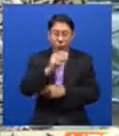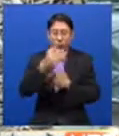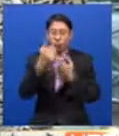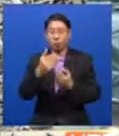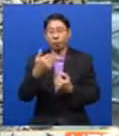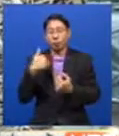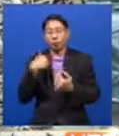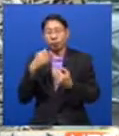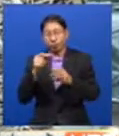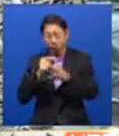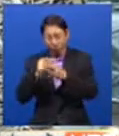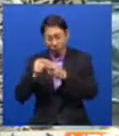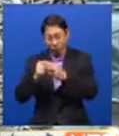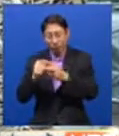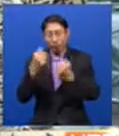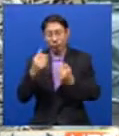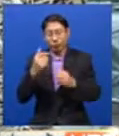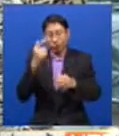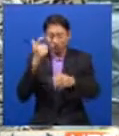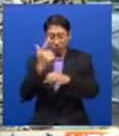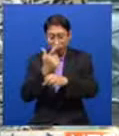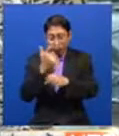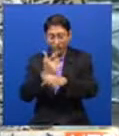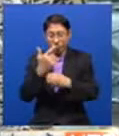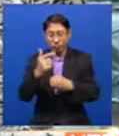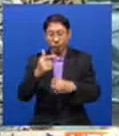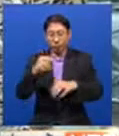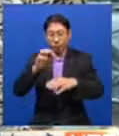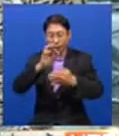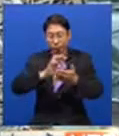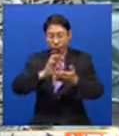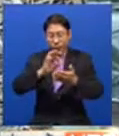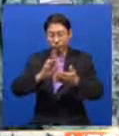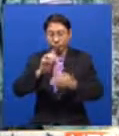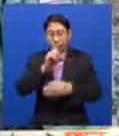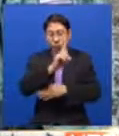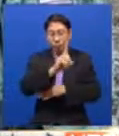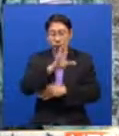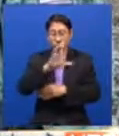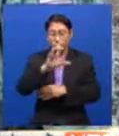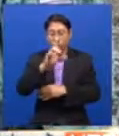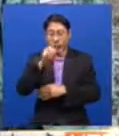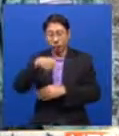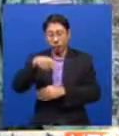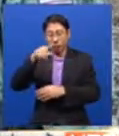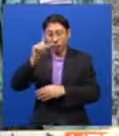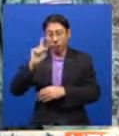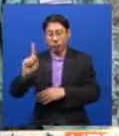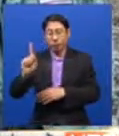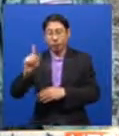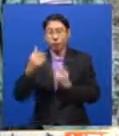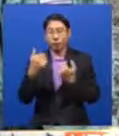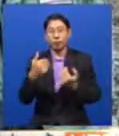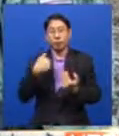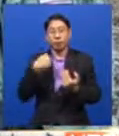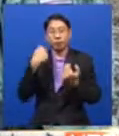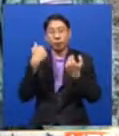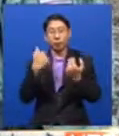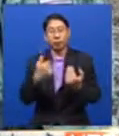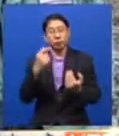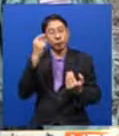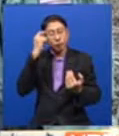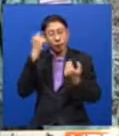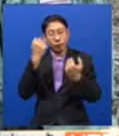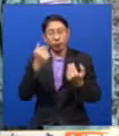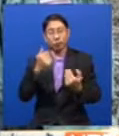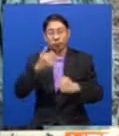าในกล่องเหล็กซึ่งที่กระสอบมีข้อความเขียนไว้ว่า 101,001 ด้วยนะคะพลตำรวจตรีกฤษณะแจ่ม